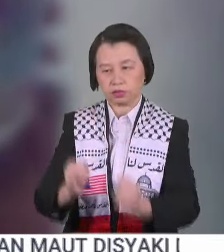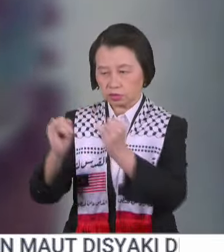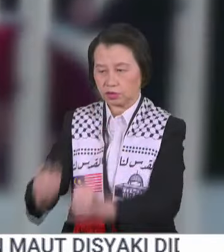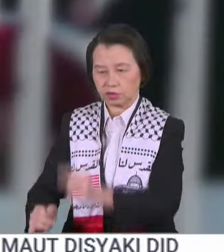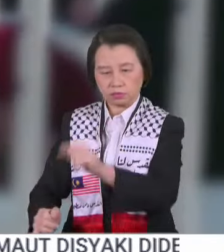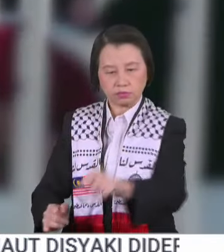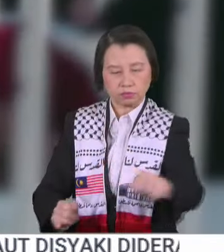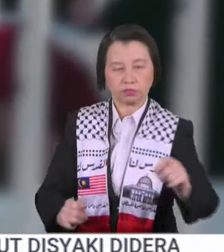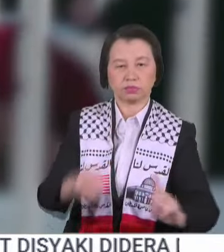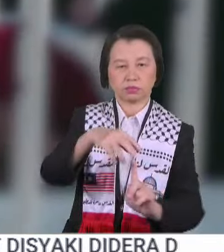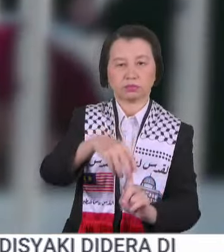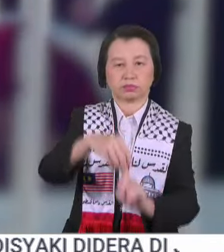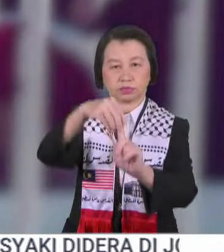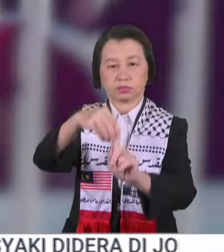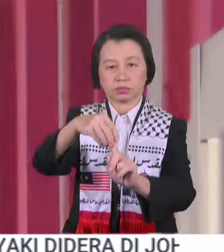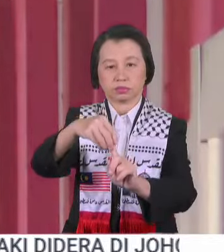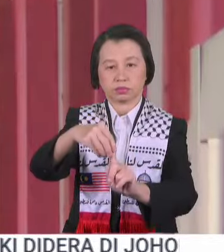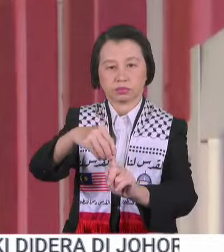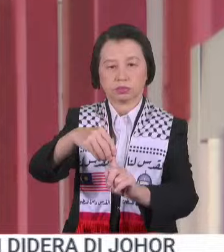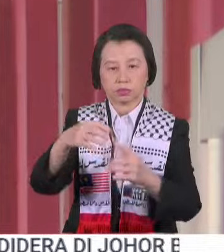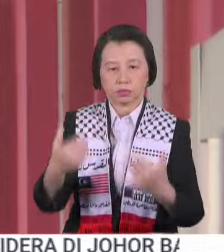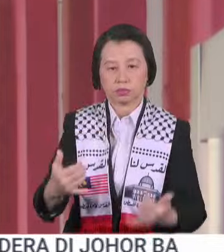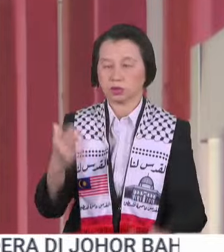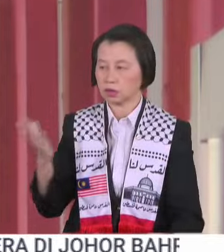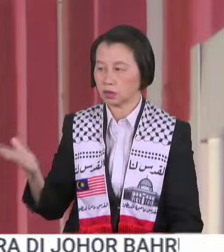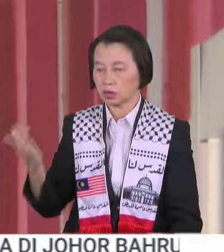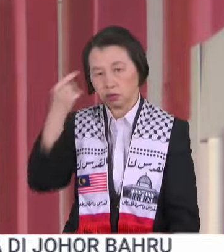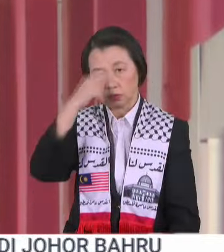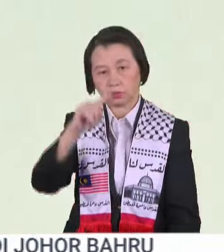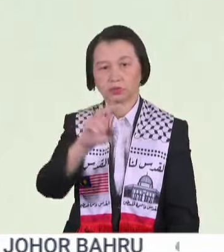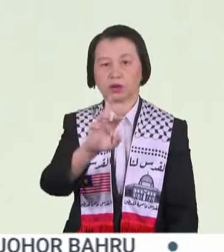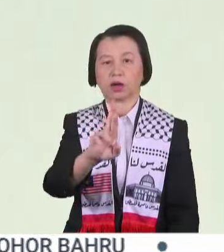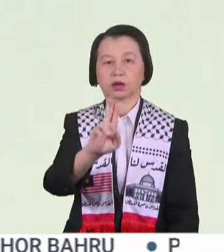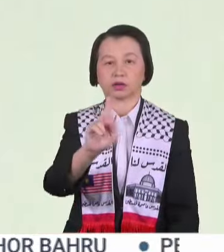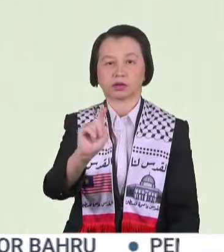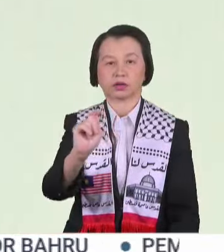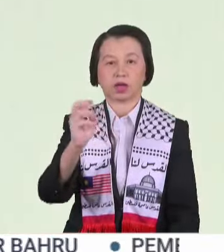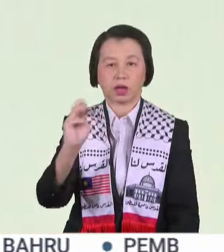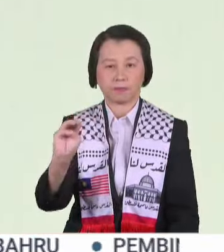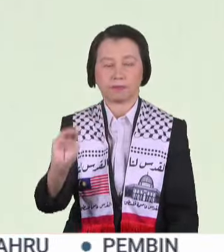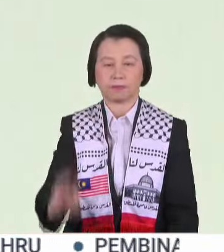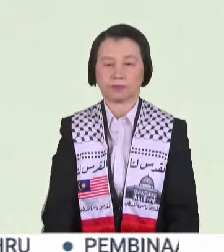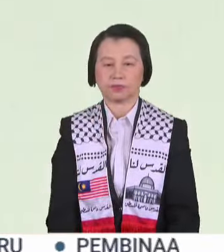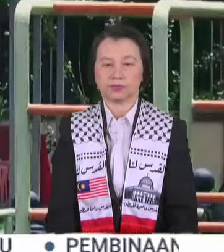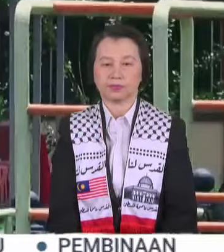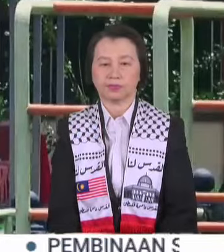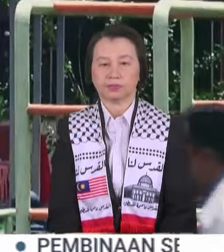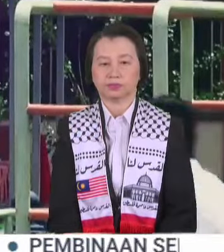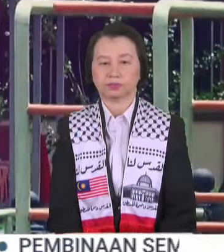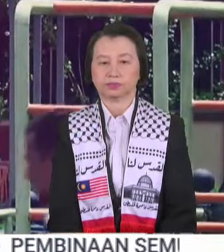insan-insan istimewa ini. Siti Farah Nadia Fazlun, Berita RTM.